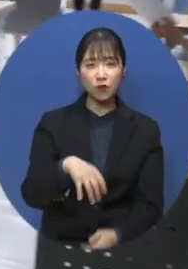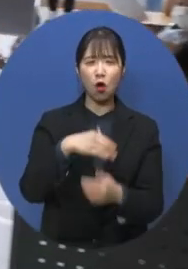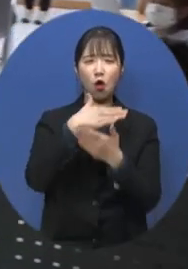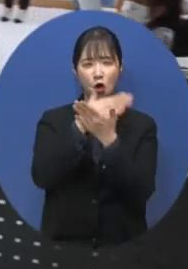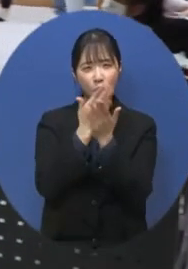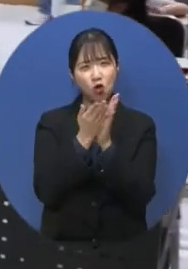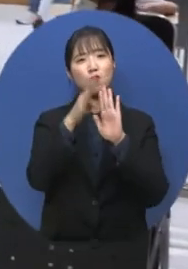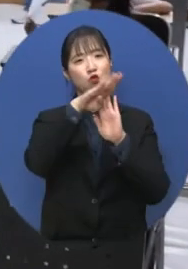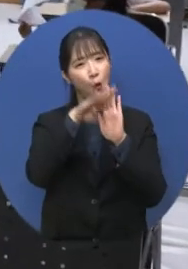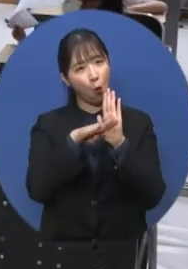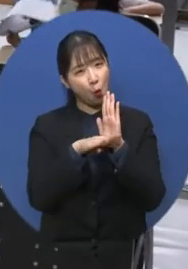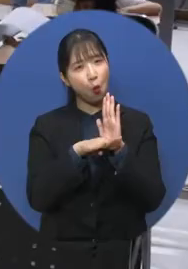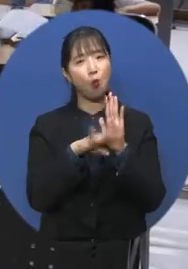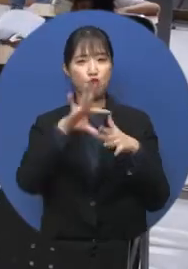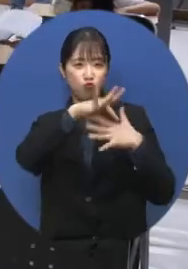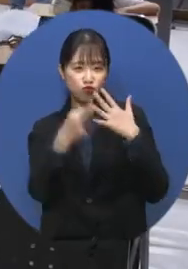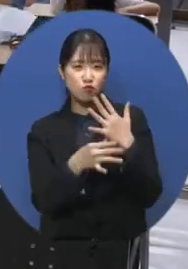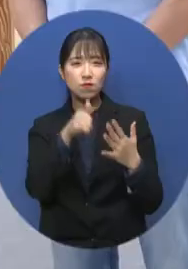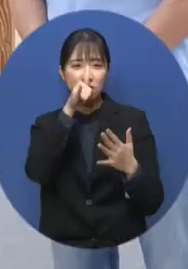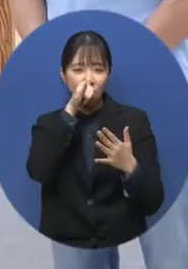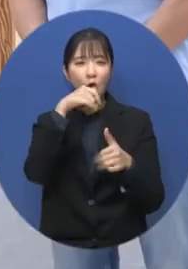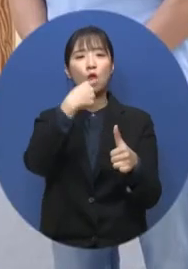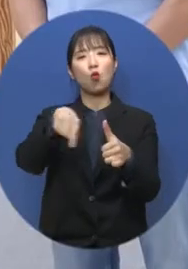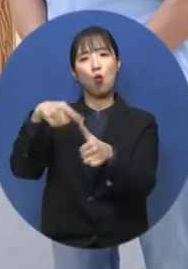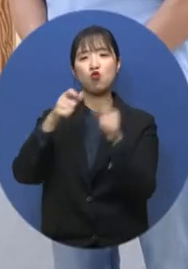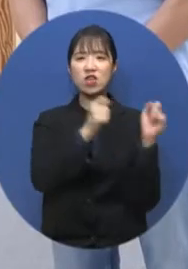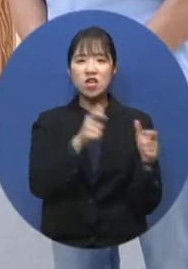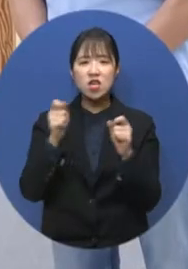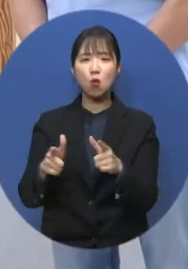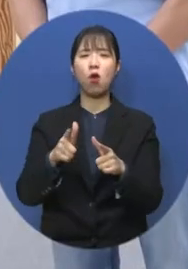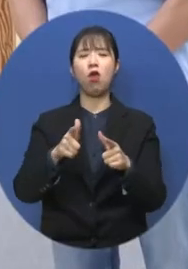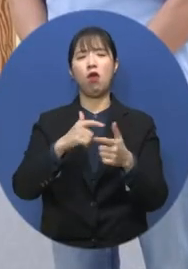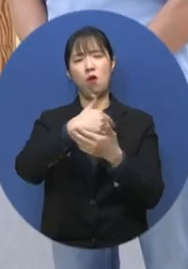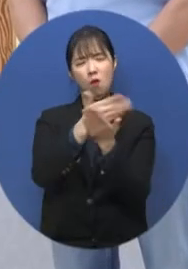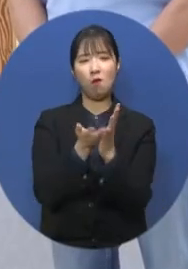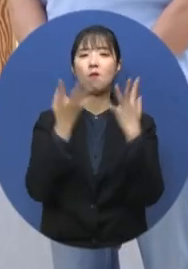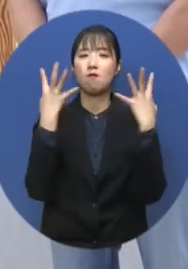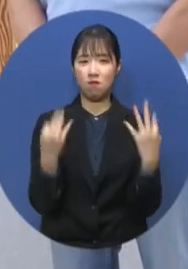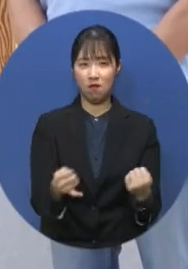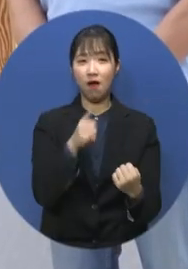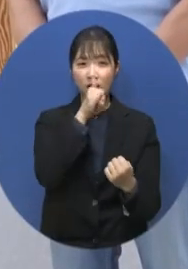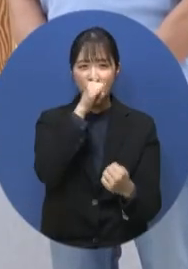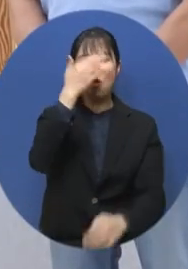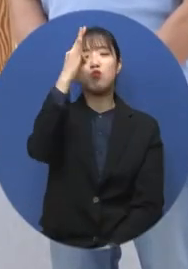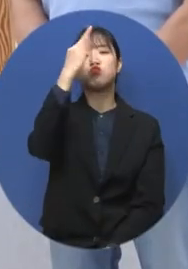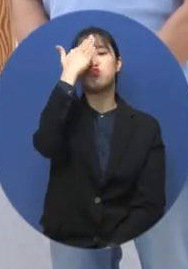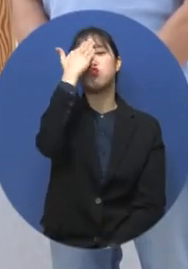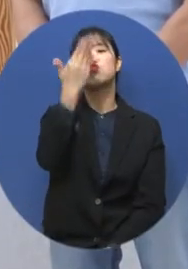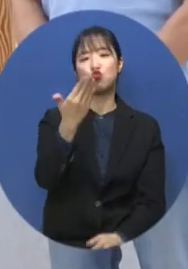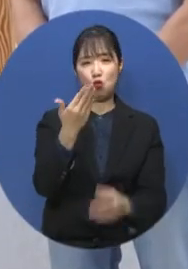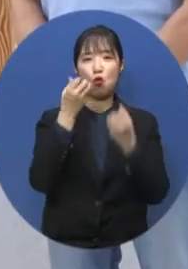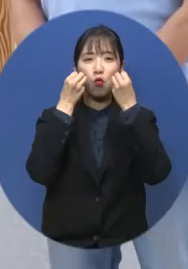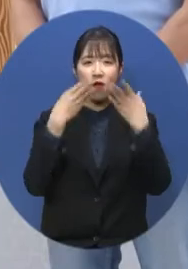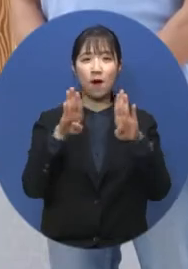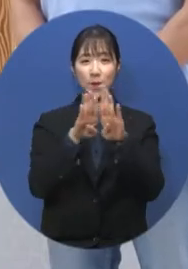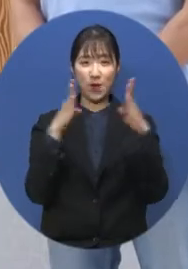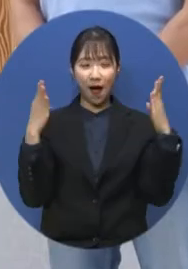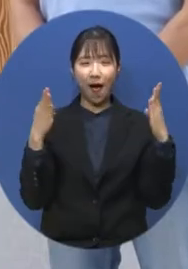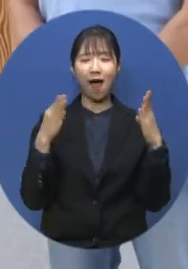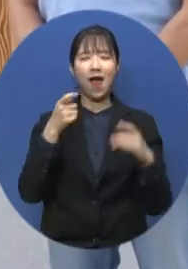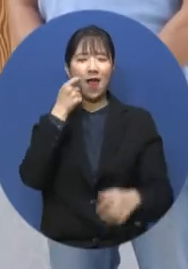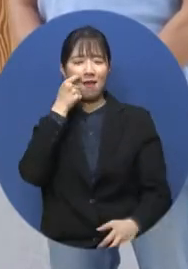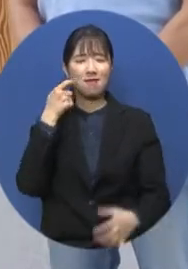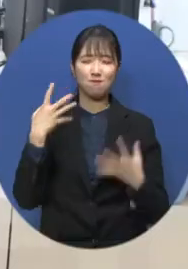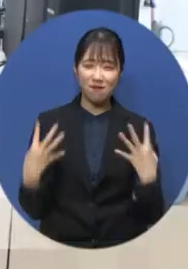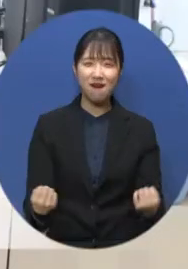커리큘럼으로 폭넓은 교육 기회를 제공하는 다문화 자녀 대상 무료 주말학교를 최근 개교하여 큰 인기를